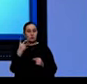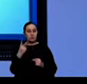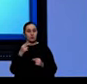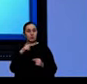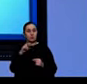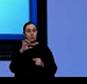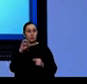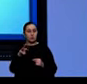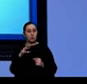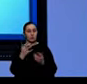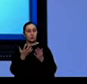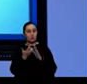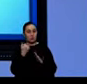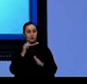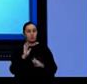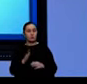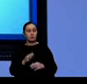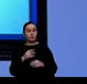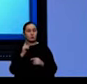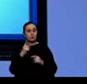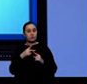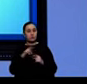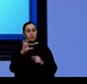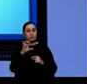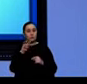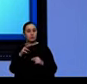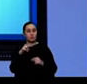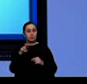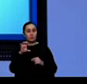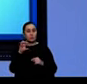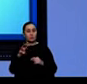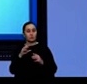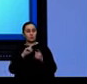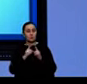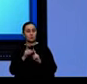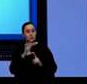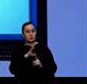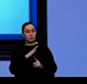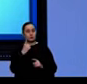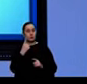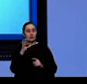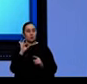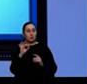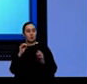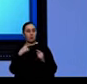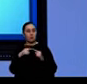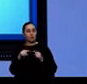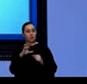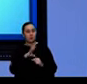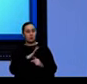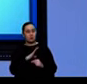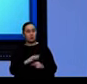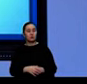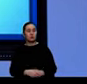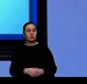42 desimetr qilib olamiz. Chunki santimetrdan desimetrga aylantirilganda 1 0 ga farq qilayotgan